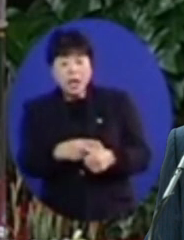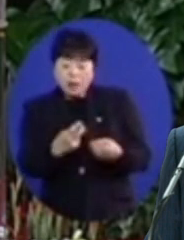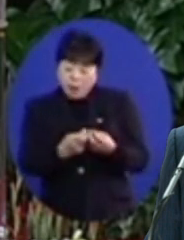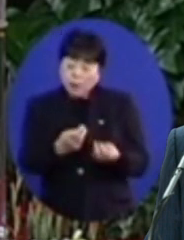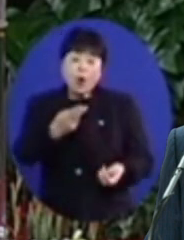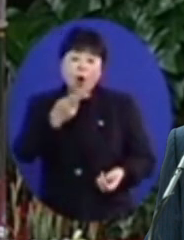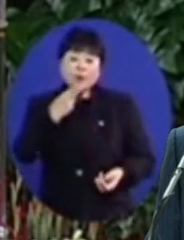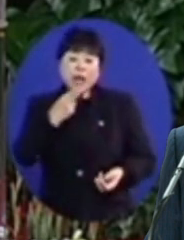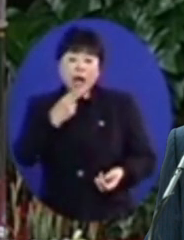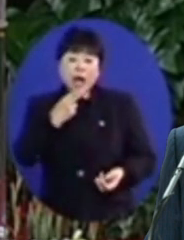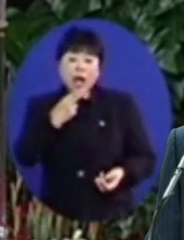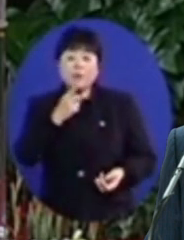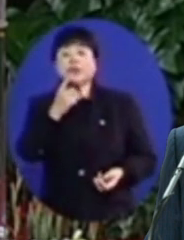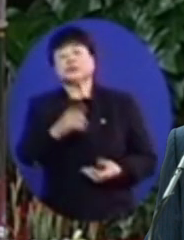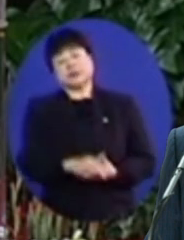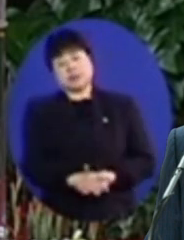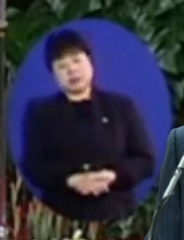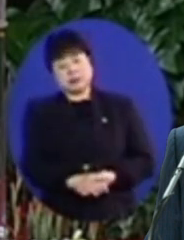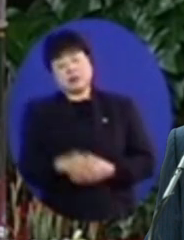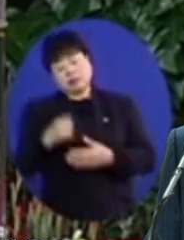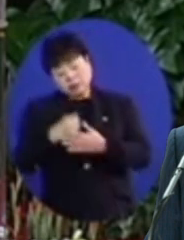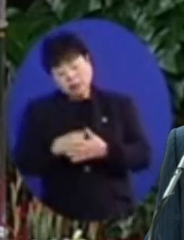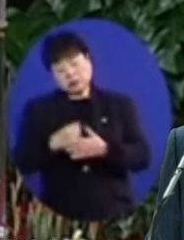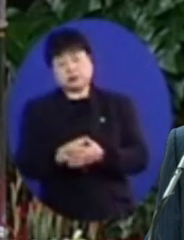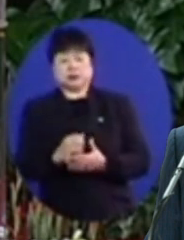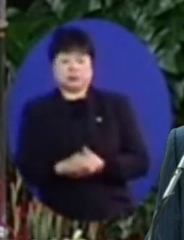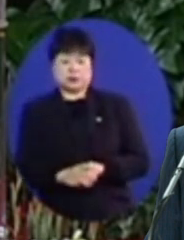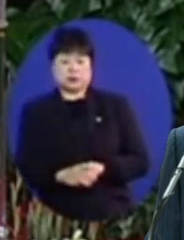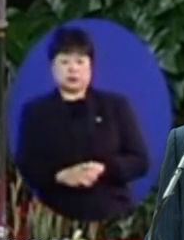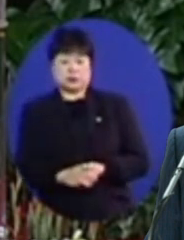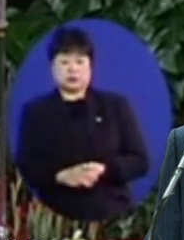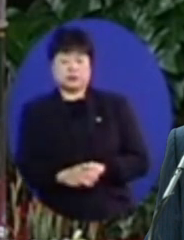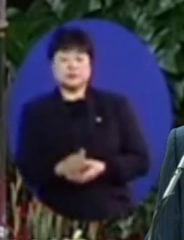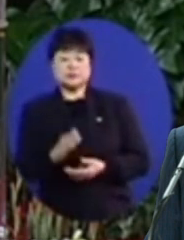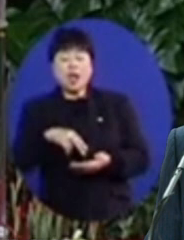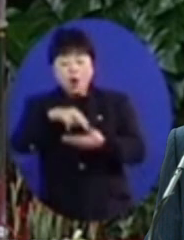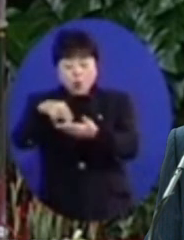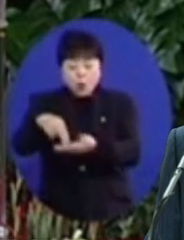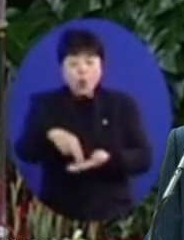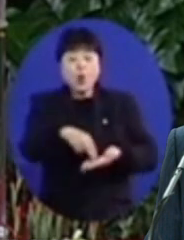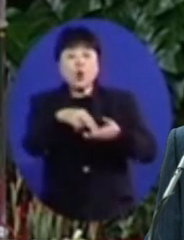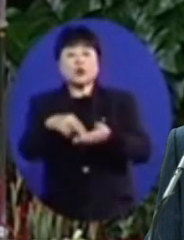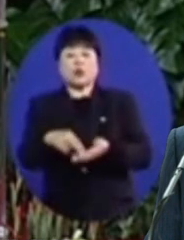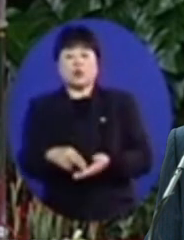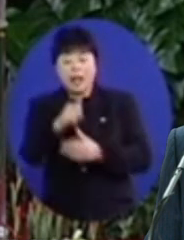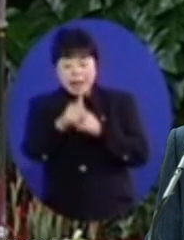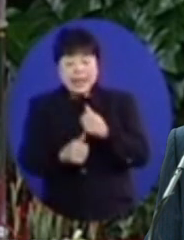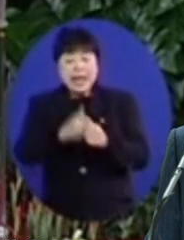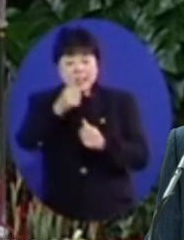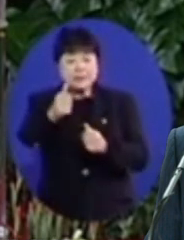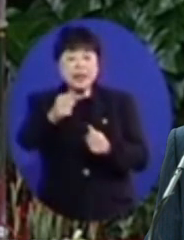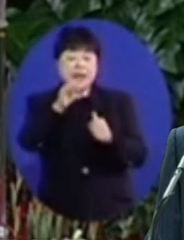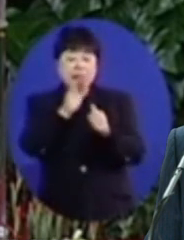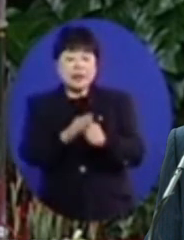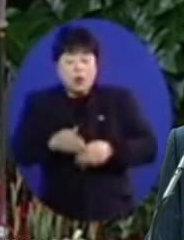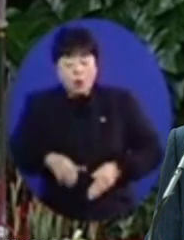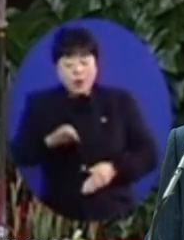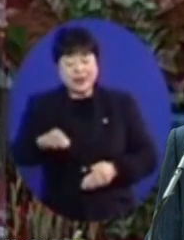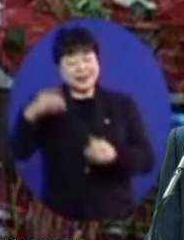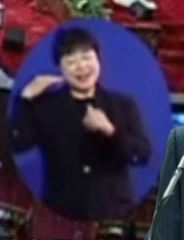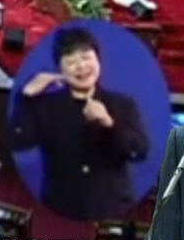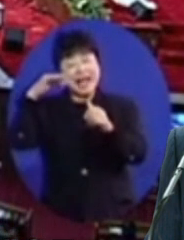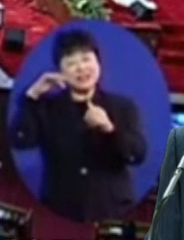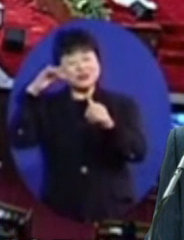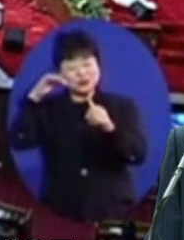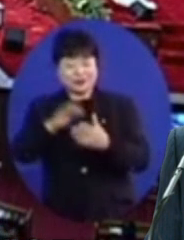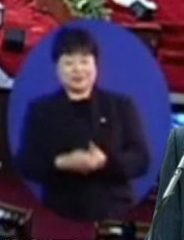없구나 하면 입을 모아 탄식을 했으니 젤라는 고독이란 사실 하나님께 대한 본향의 향 말한